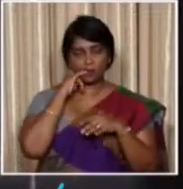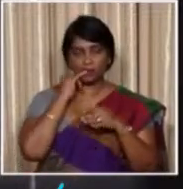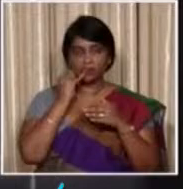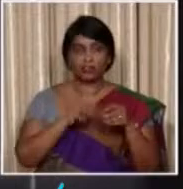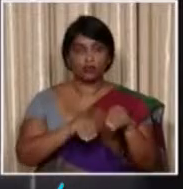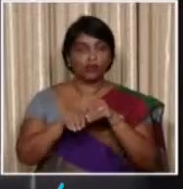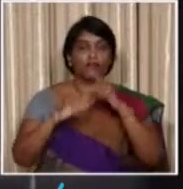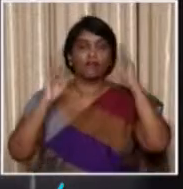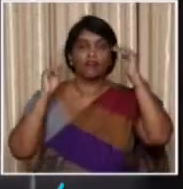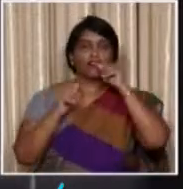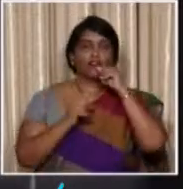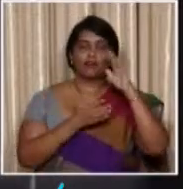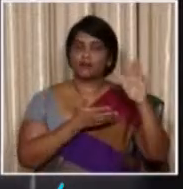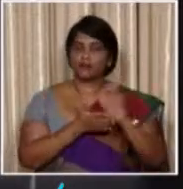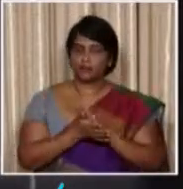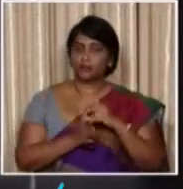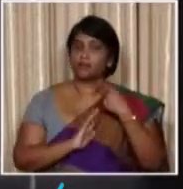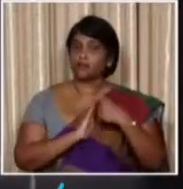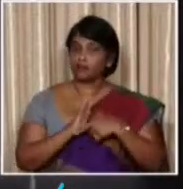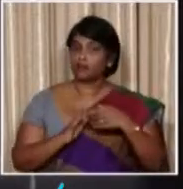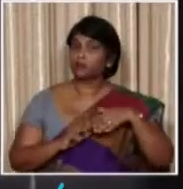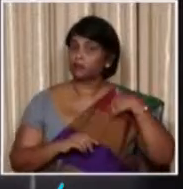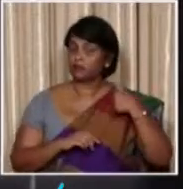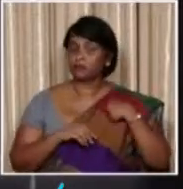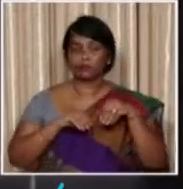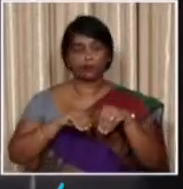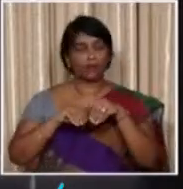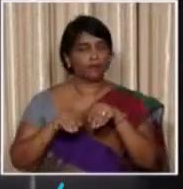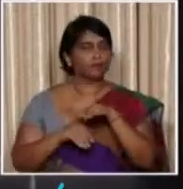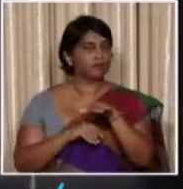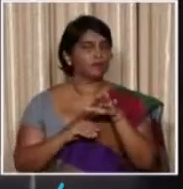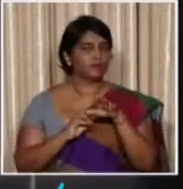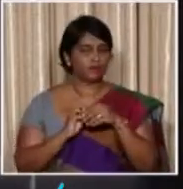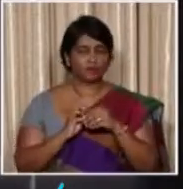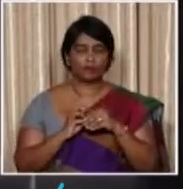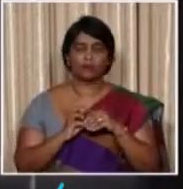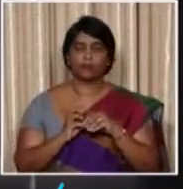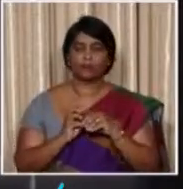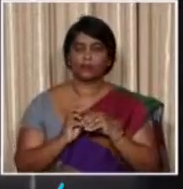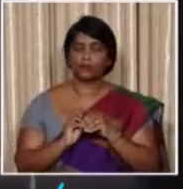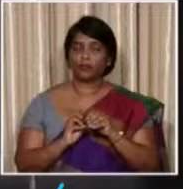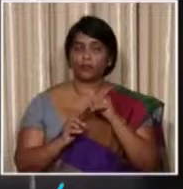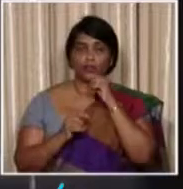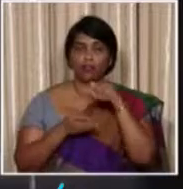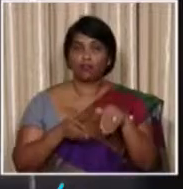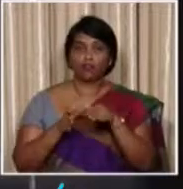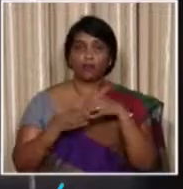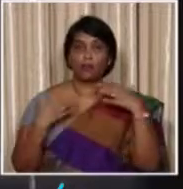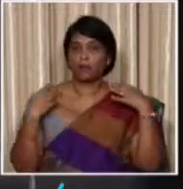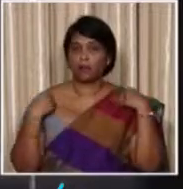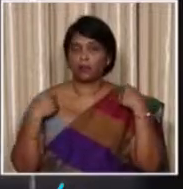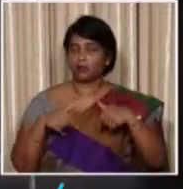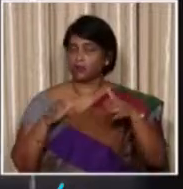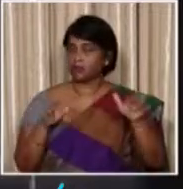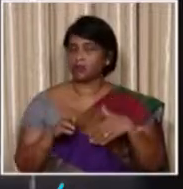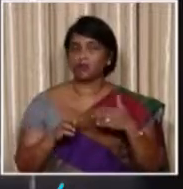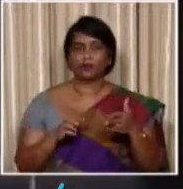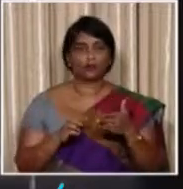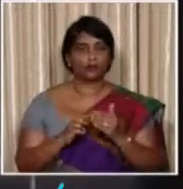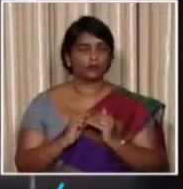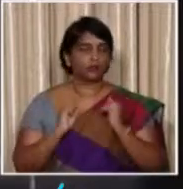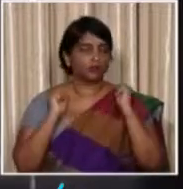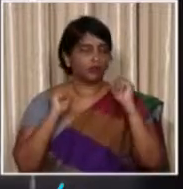වතුරේ. මේවා මේ රටේ තියෙන ප්‍රධාන කෘෂිකාර්මික ප්‍රදේශ. නමුත් වාරි මාර්ග පහසුකම් ඒ ප්‍රදේශවල තවමත්